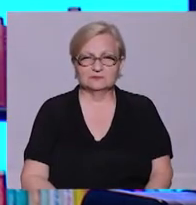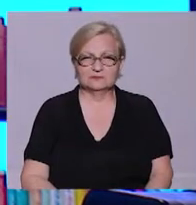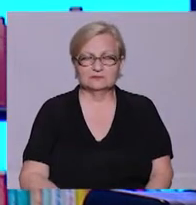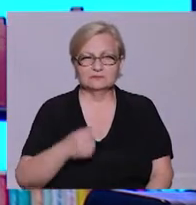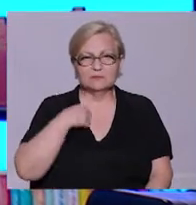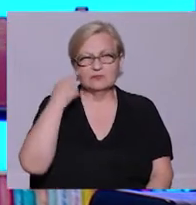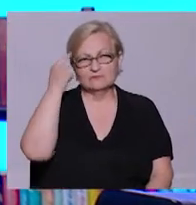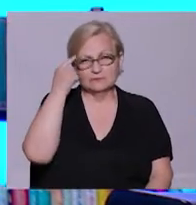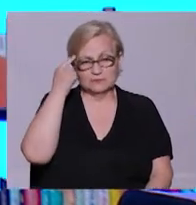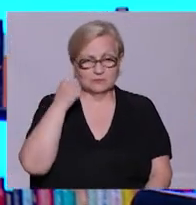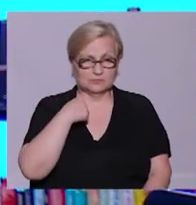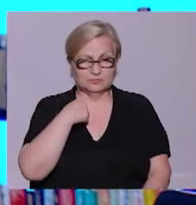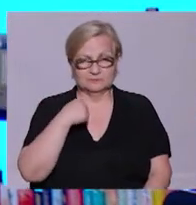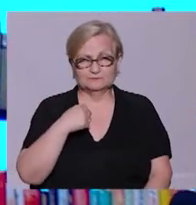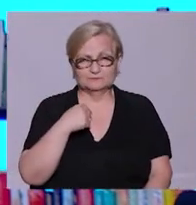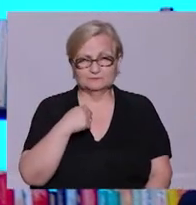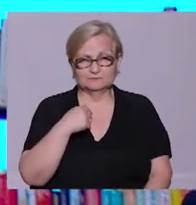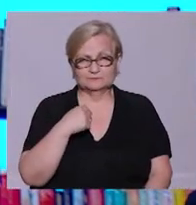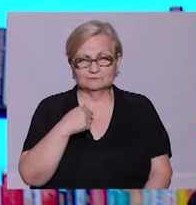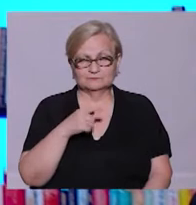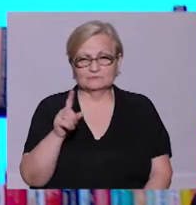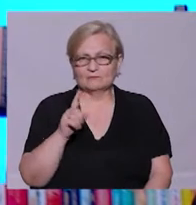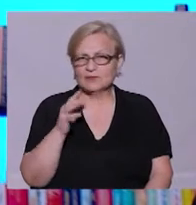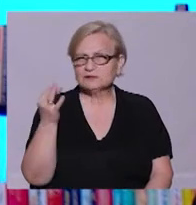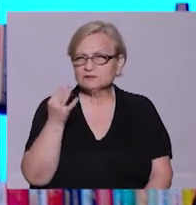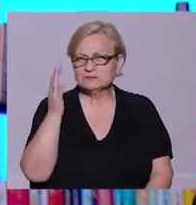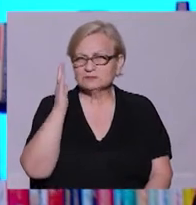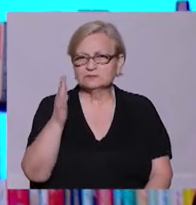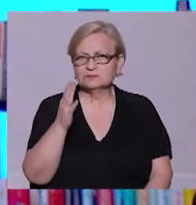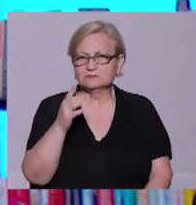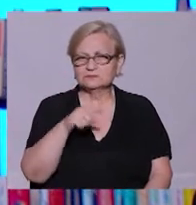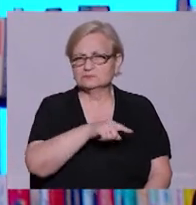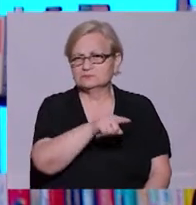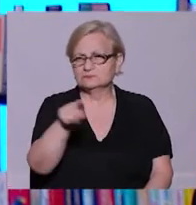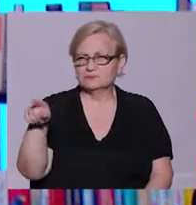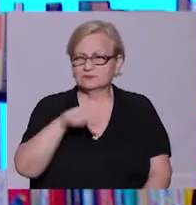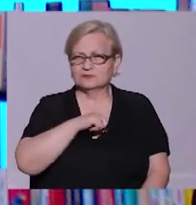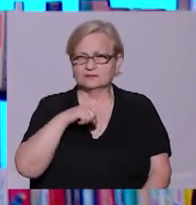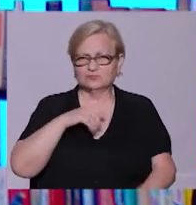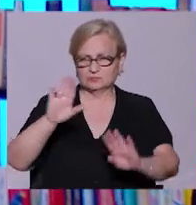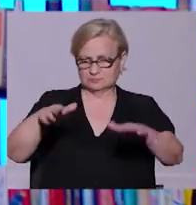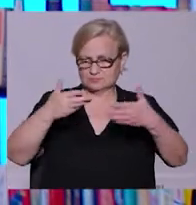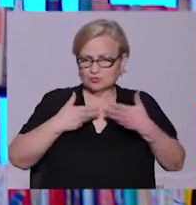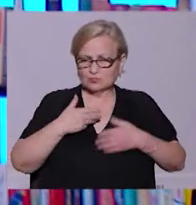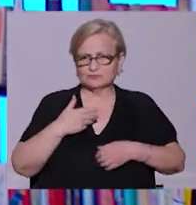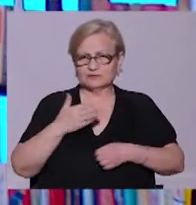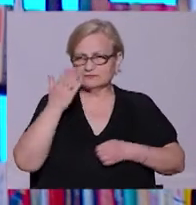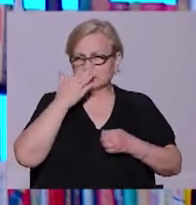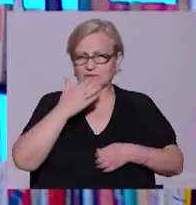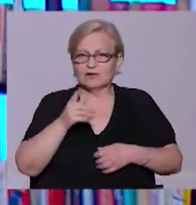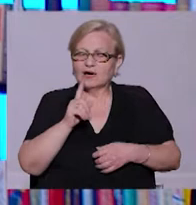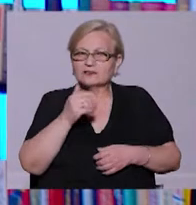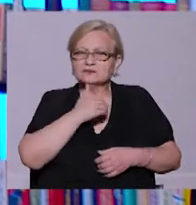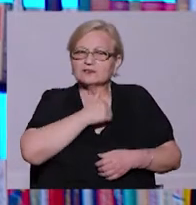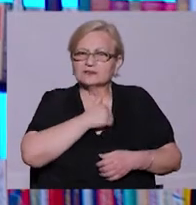იცით რას ფიქრობდი? რა საინტერესო იქნება თქვენ თვითონ რომ შემომთავაზოთ გაკვეთილი, რასთან